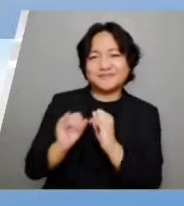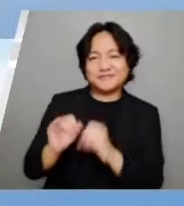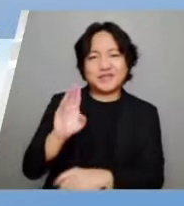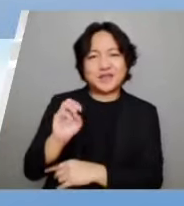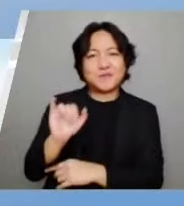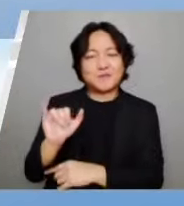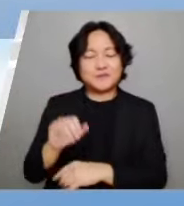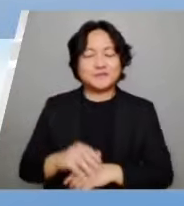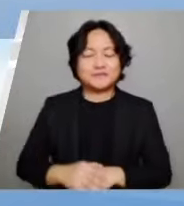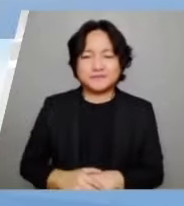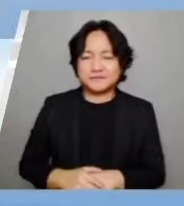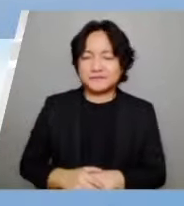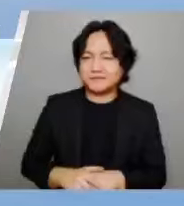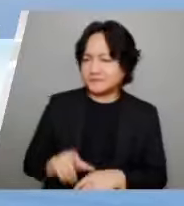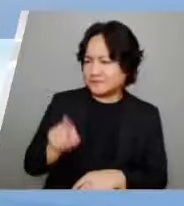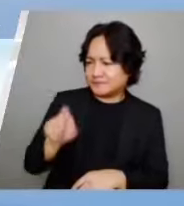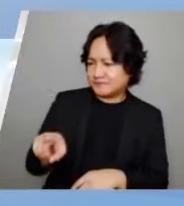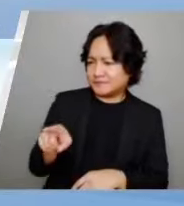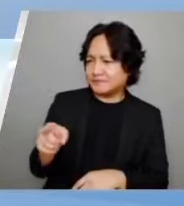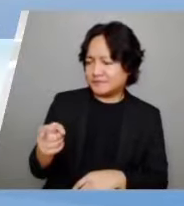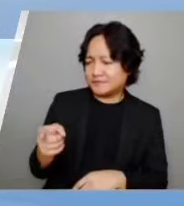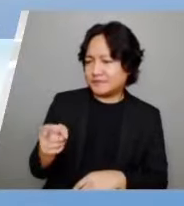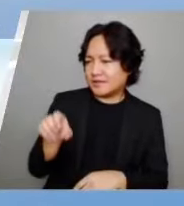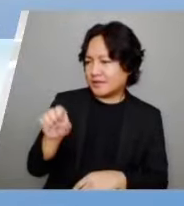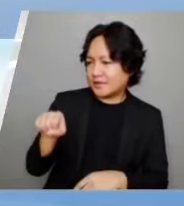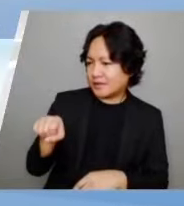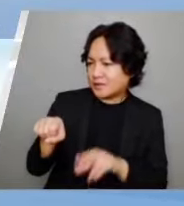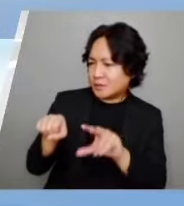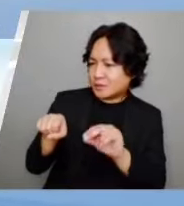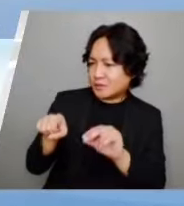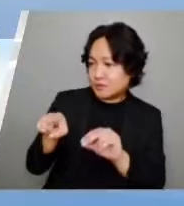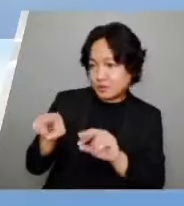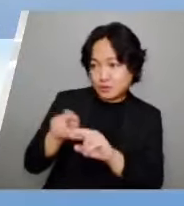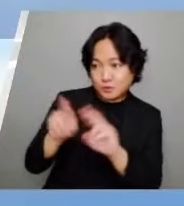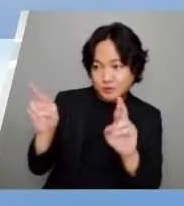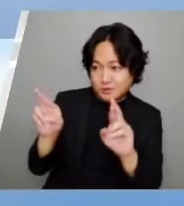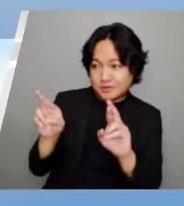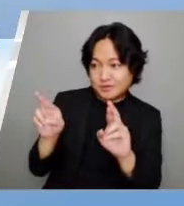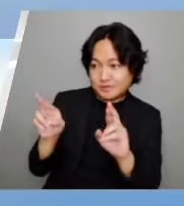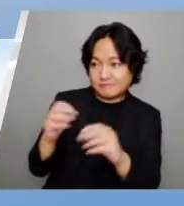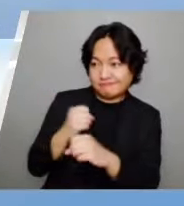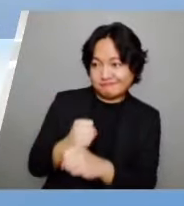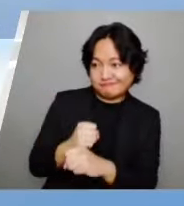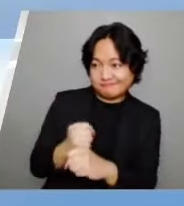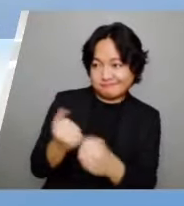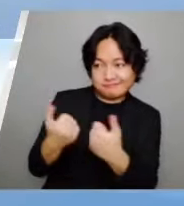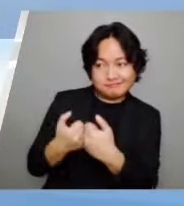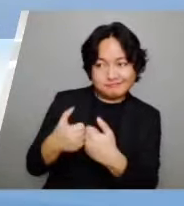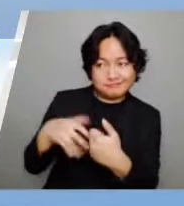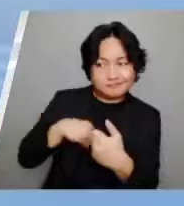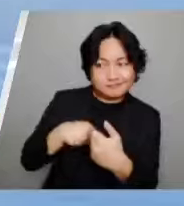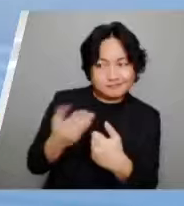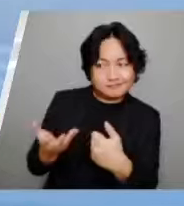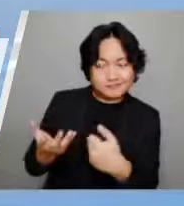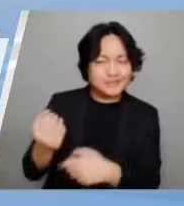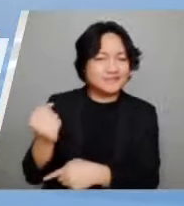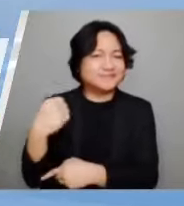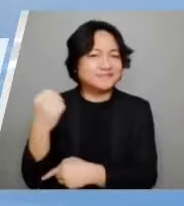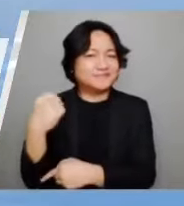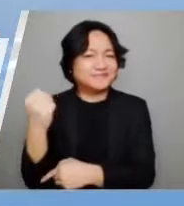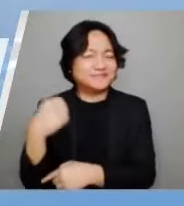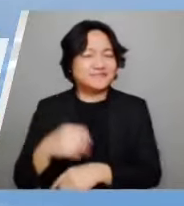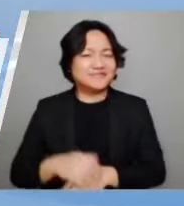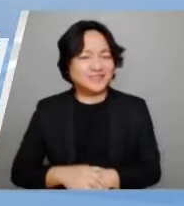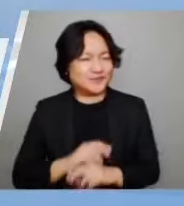Kathryn, yes or no? Are you ready to fall in love again? Yes. Ready, ready